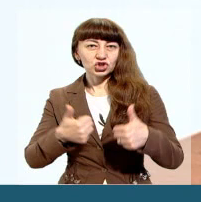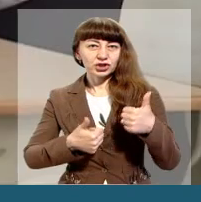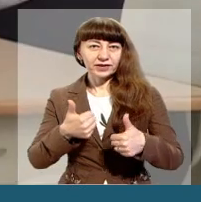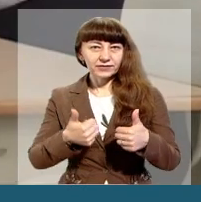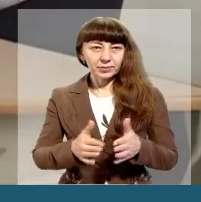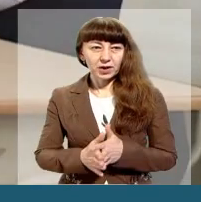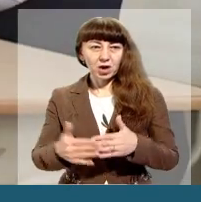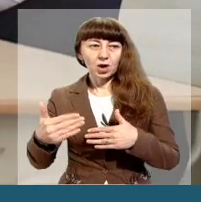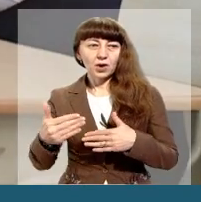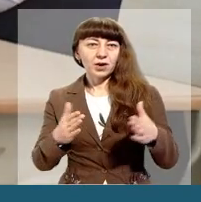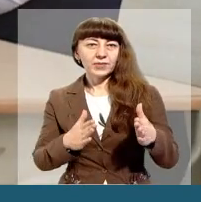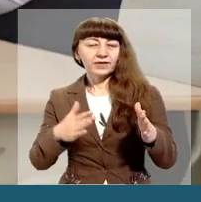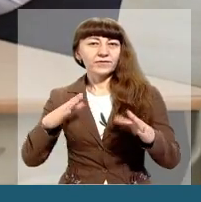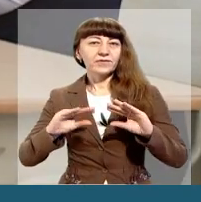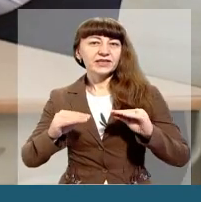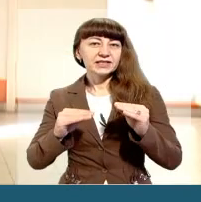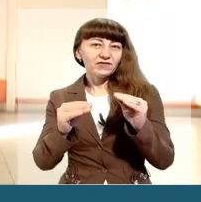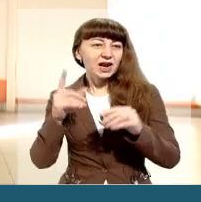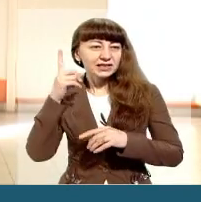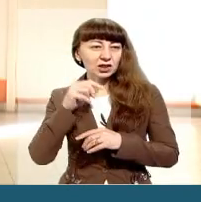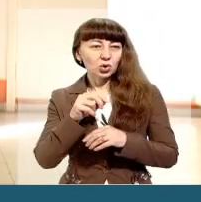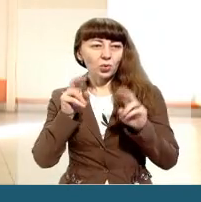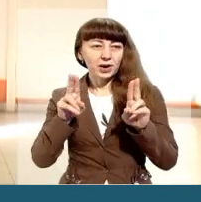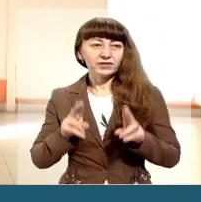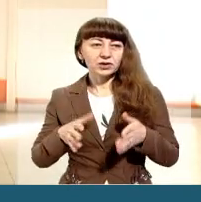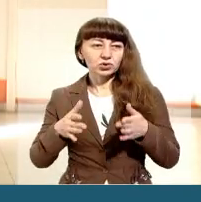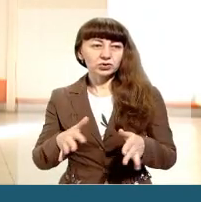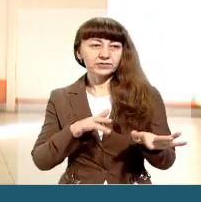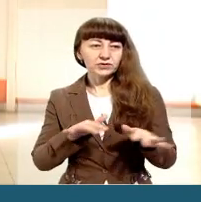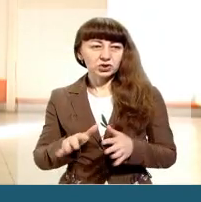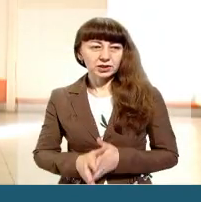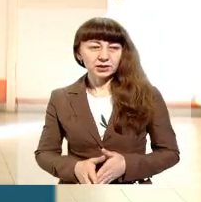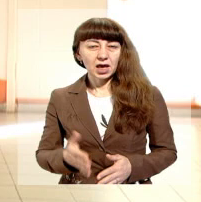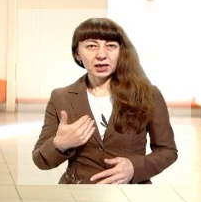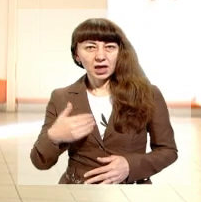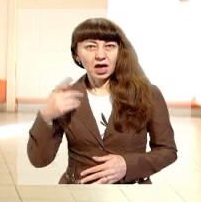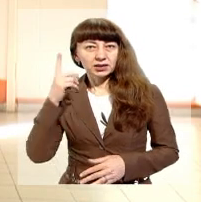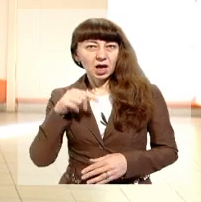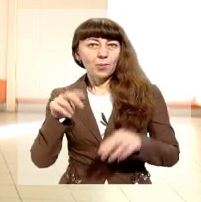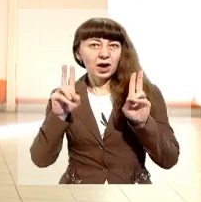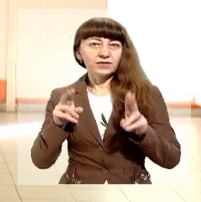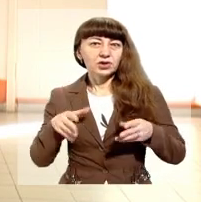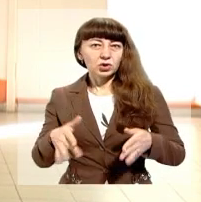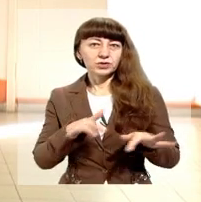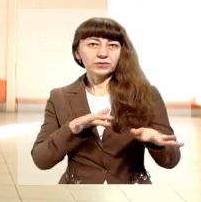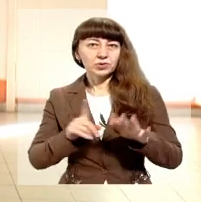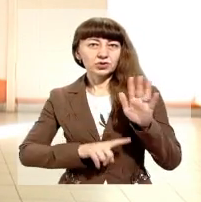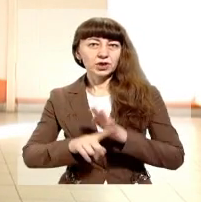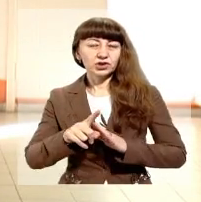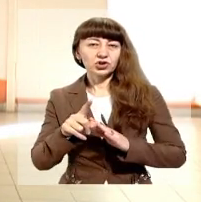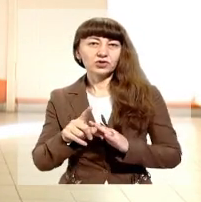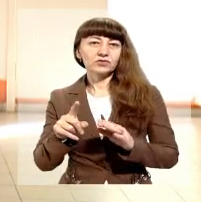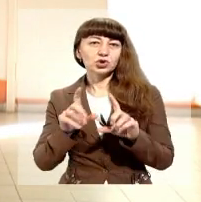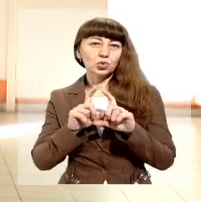соревнования в рамках фестиваля знатоков ПДД. Правила дорожного движения я изучал еще в начальной